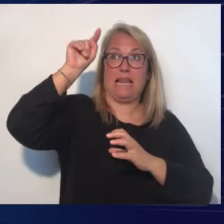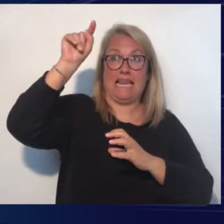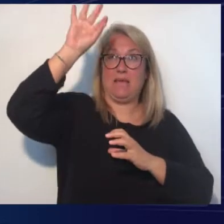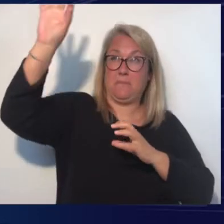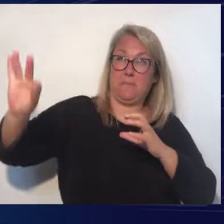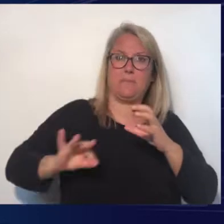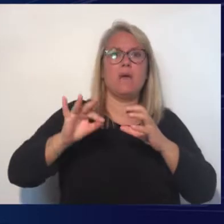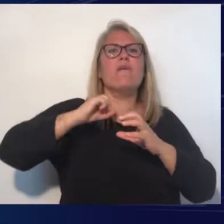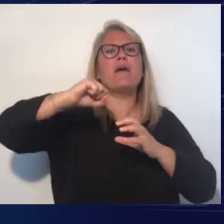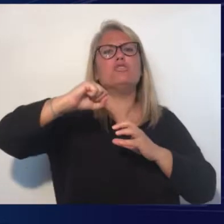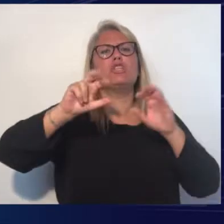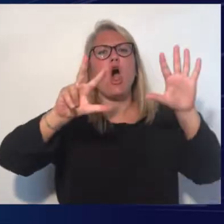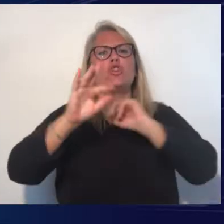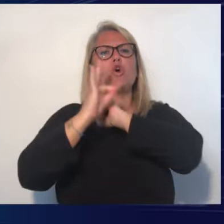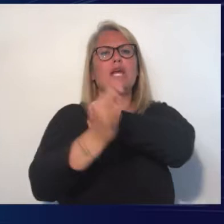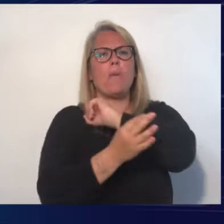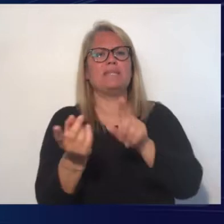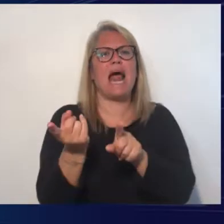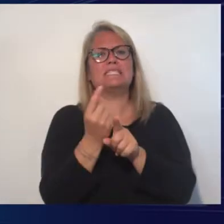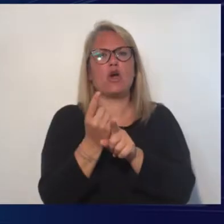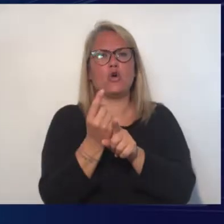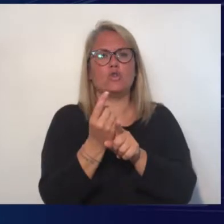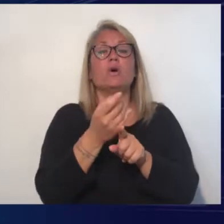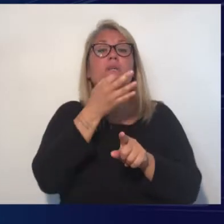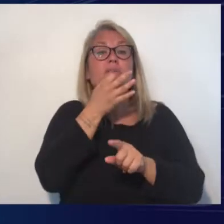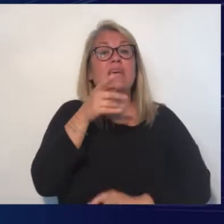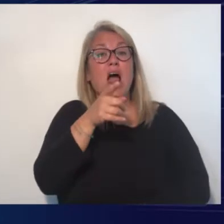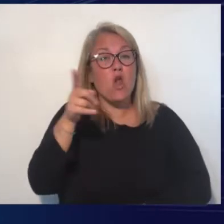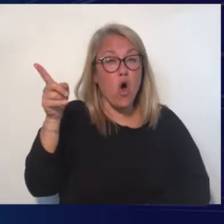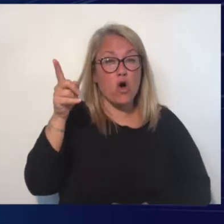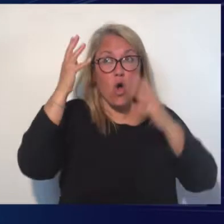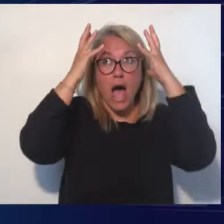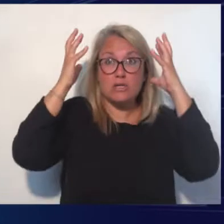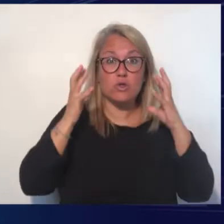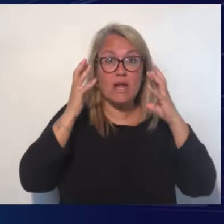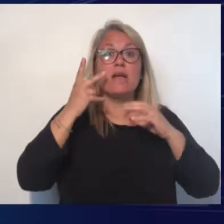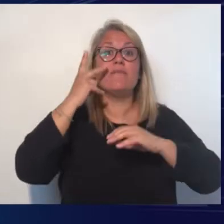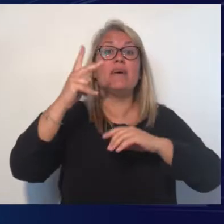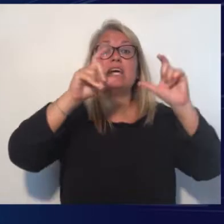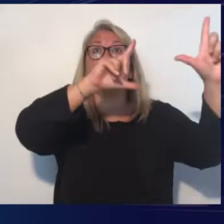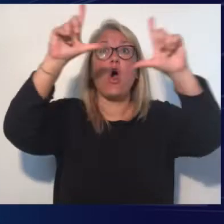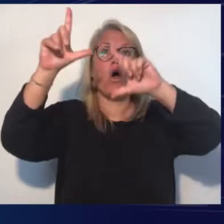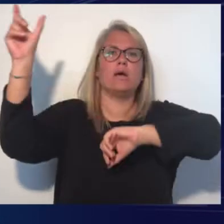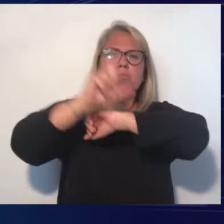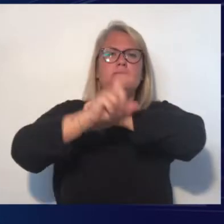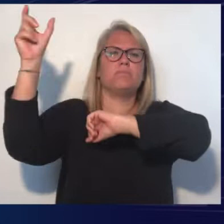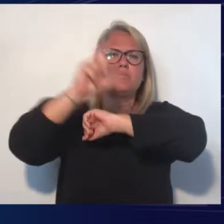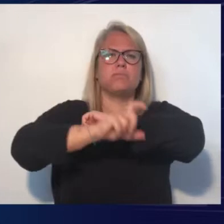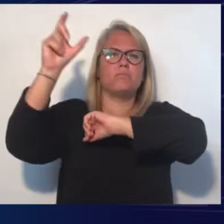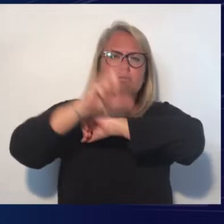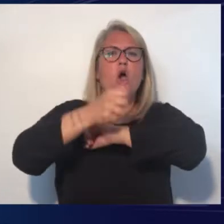velocità di circa 8 km al secondo. E questo comporta che per loro il sole tramonta ogni 90